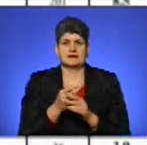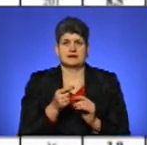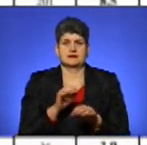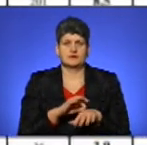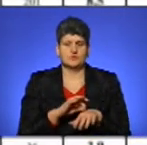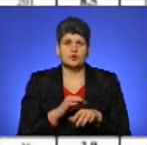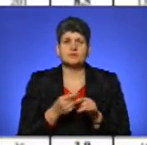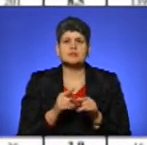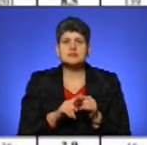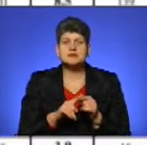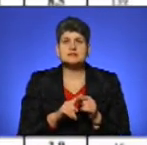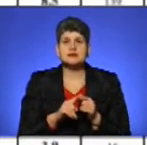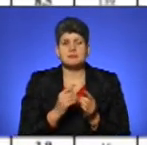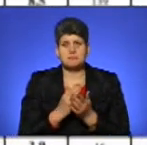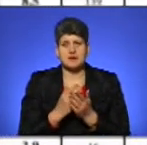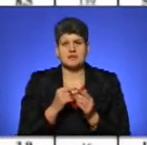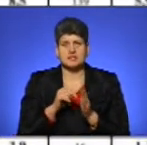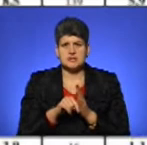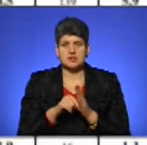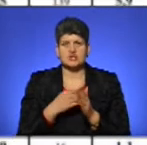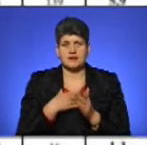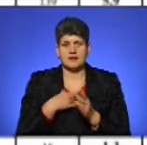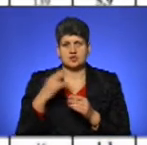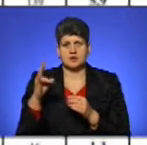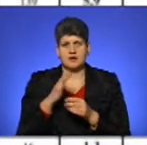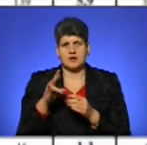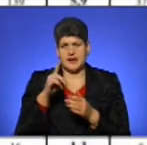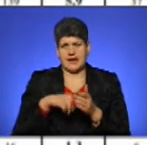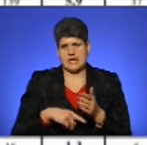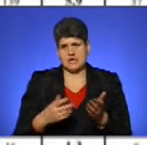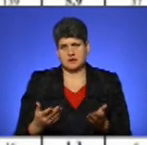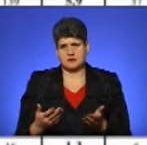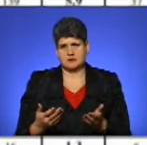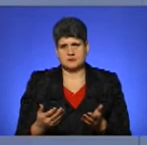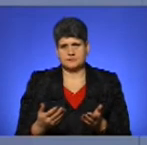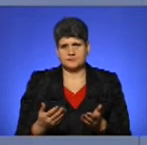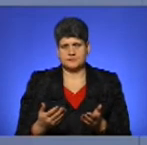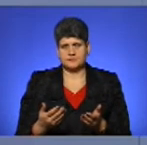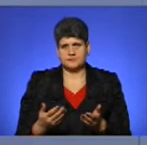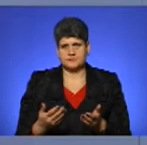мірі це має значення наша релігійність.